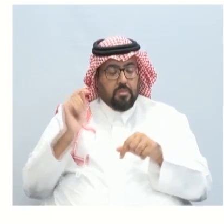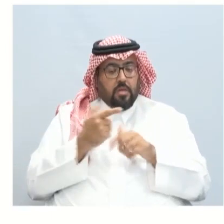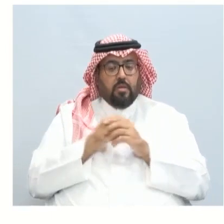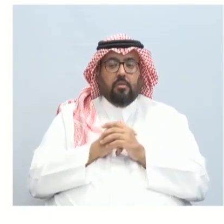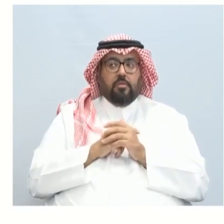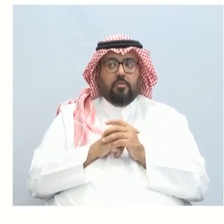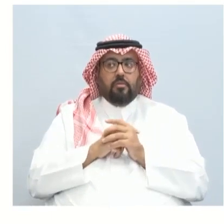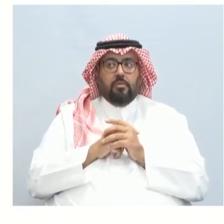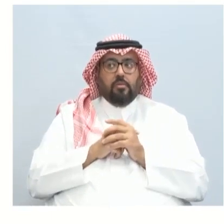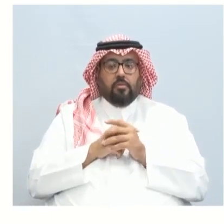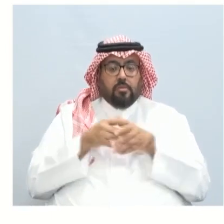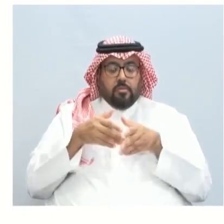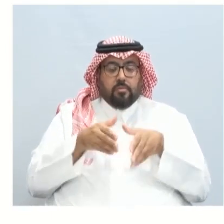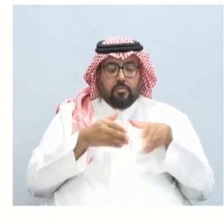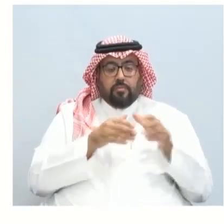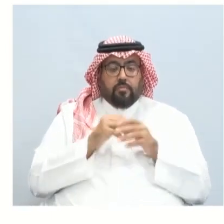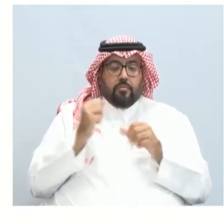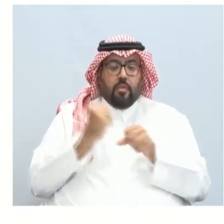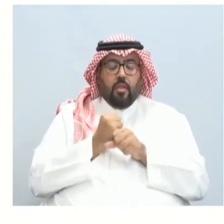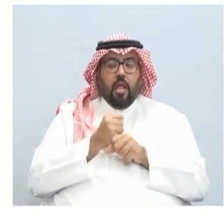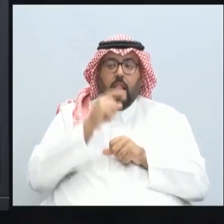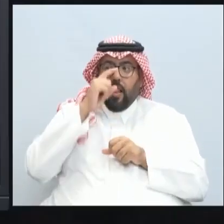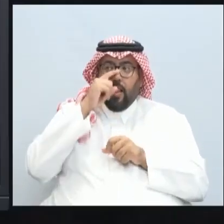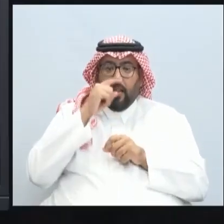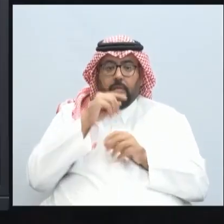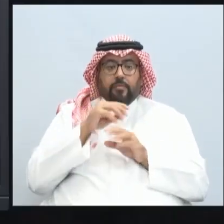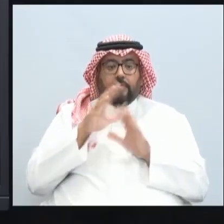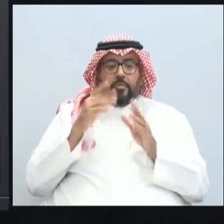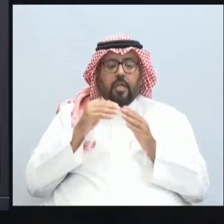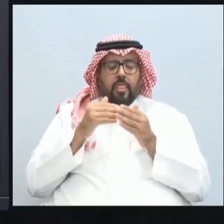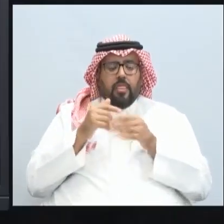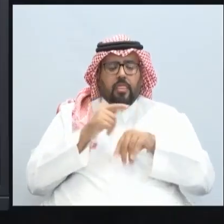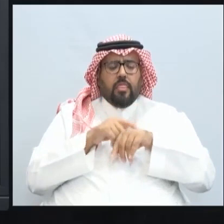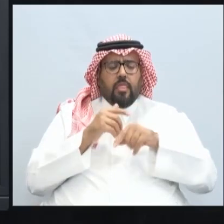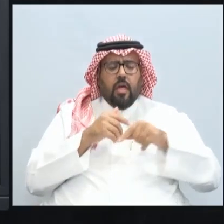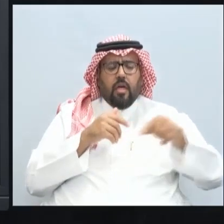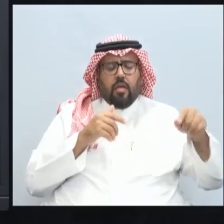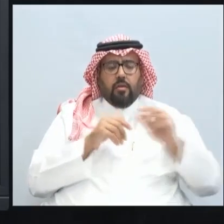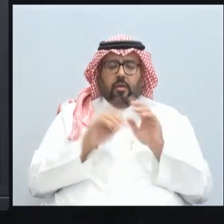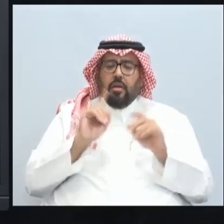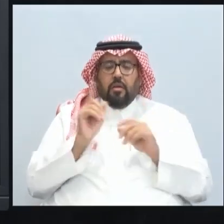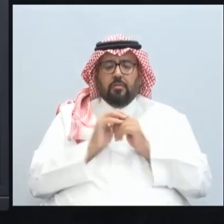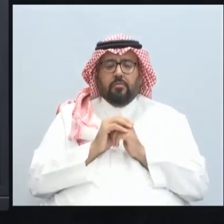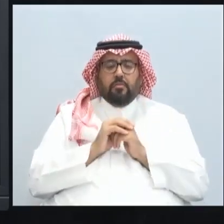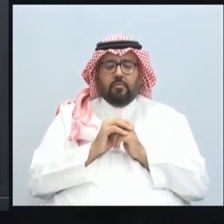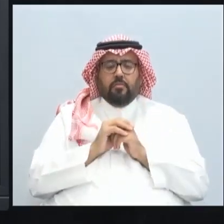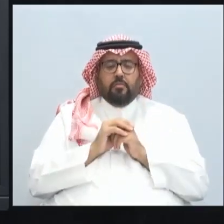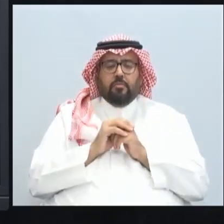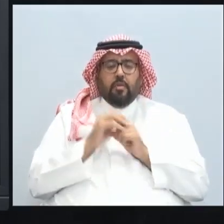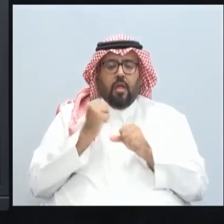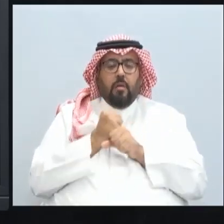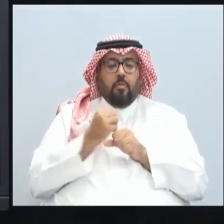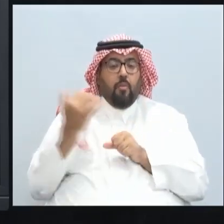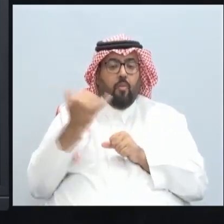هناك عده اعمال ابناء وبنات الطلاب لا تتحمل التاجيل بتاتا عمل